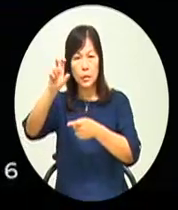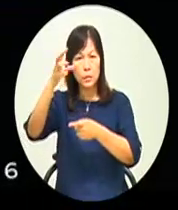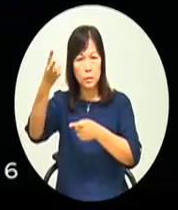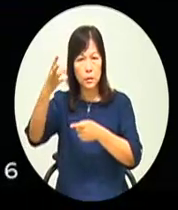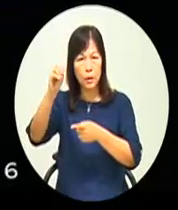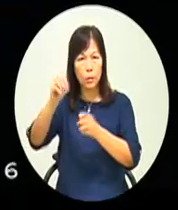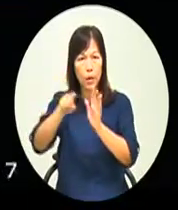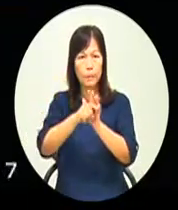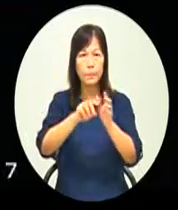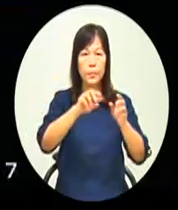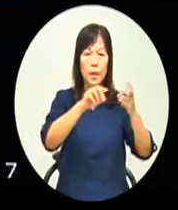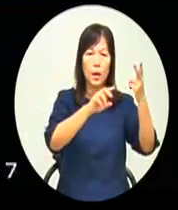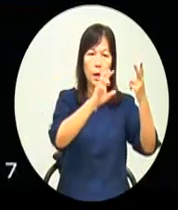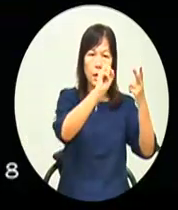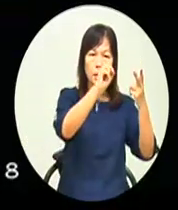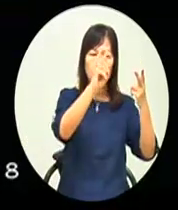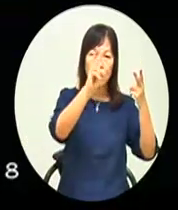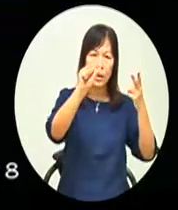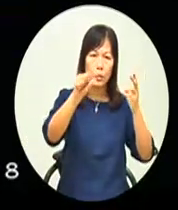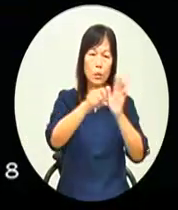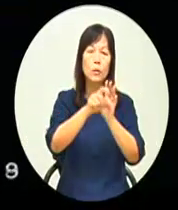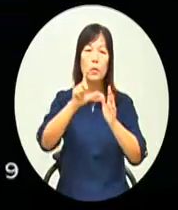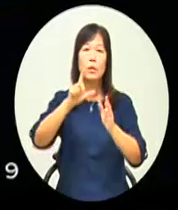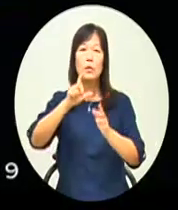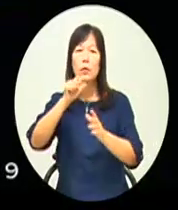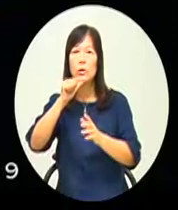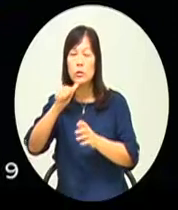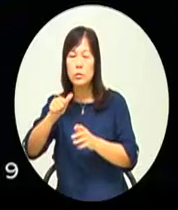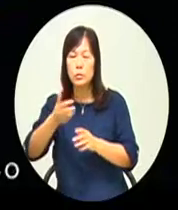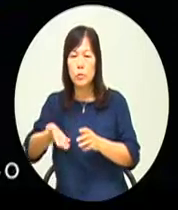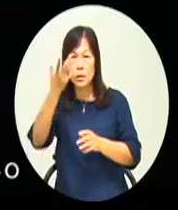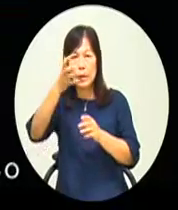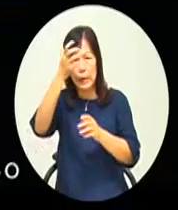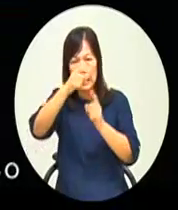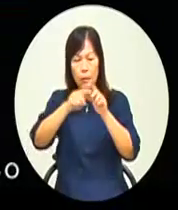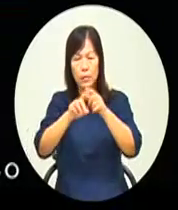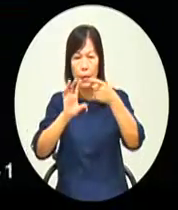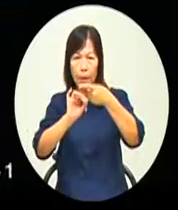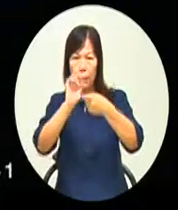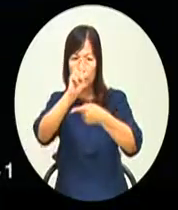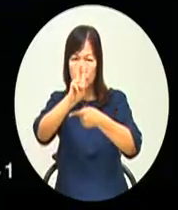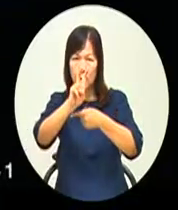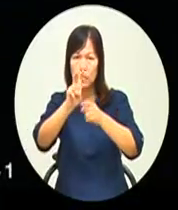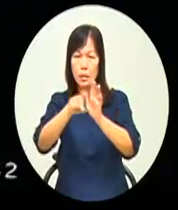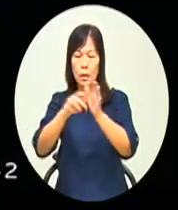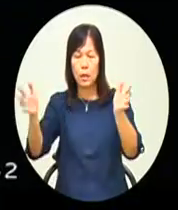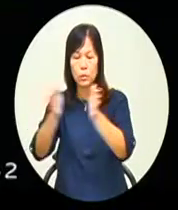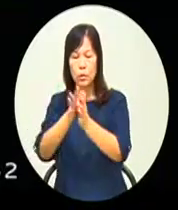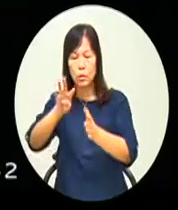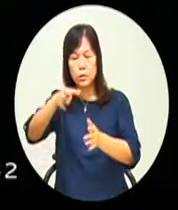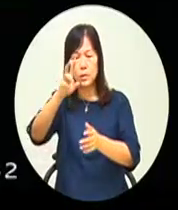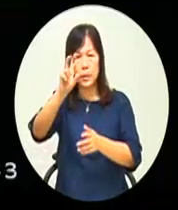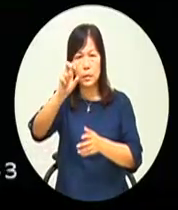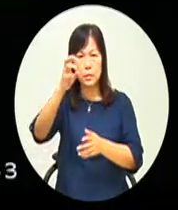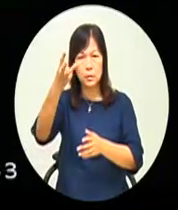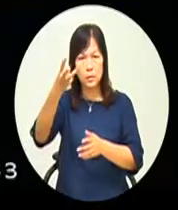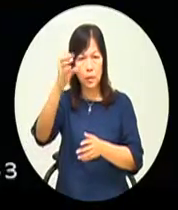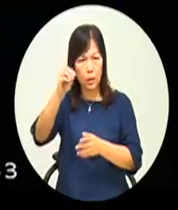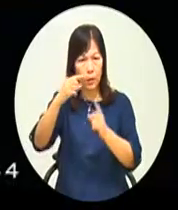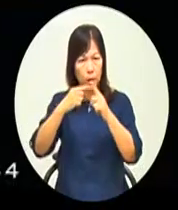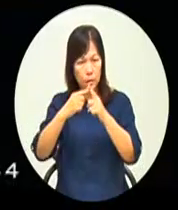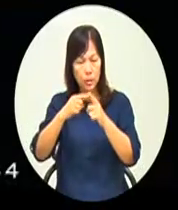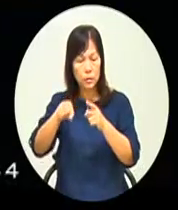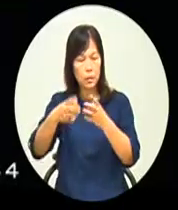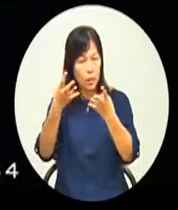2025年65岁以上的老人家占全台湾 20% 的人口，总共有473万。这样的一个